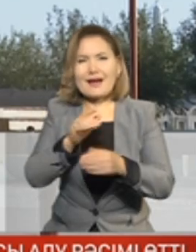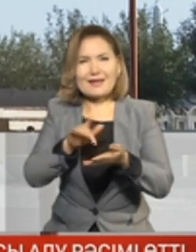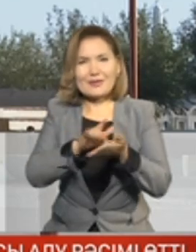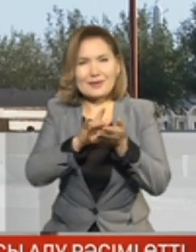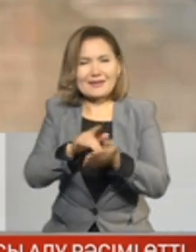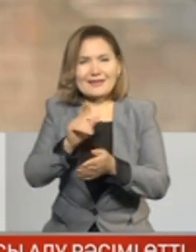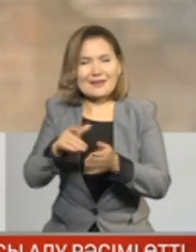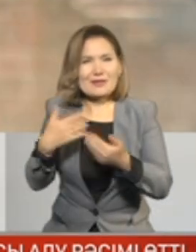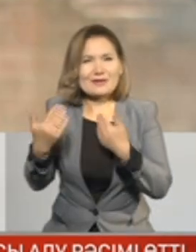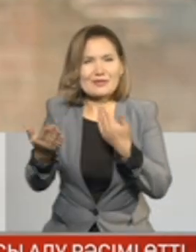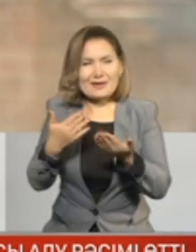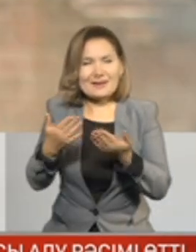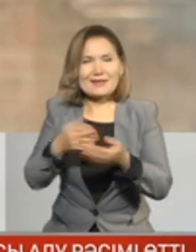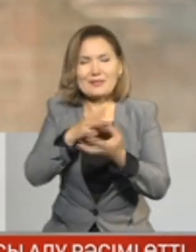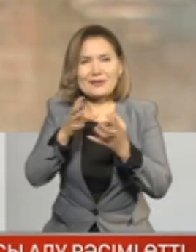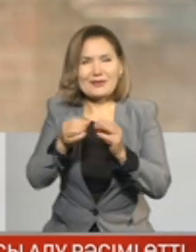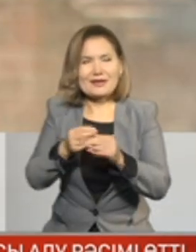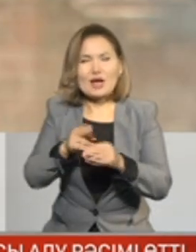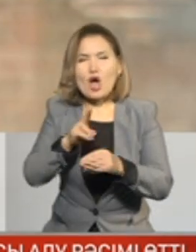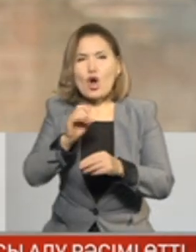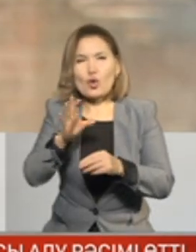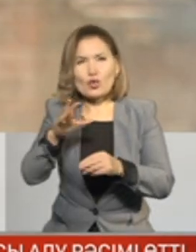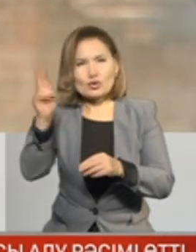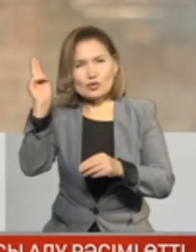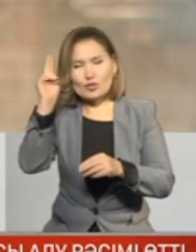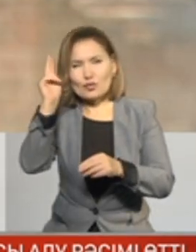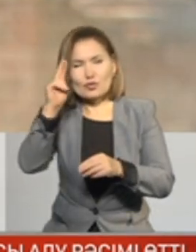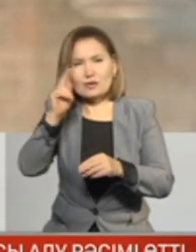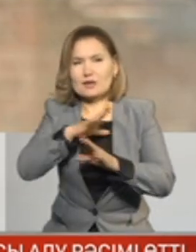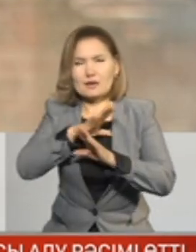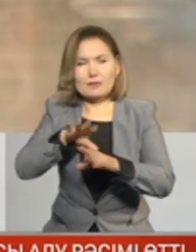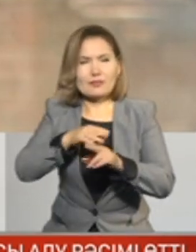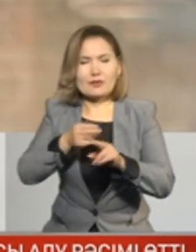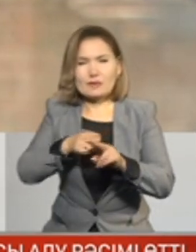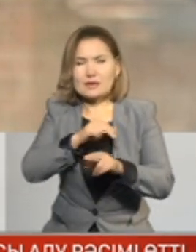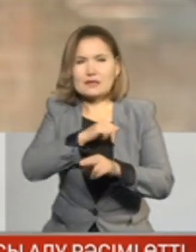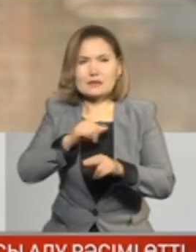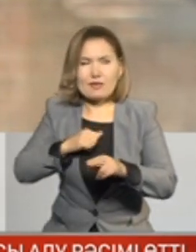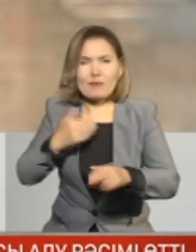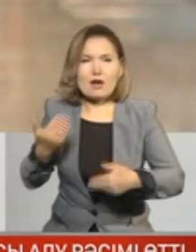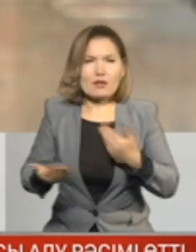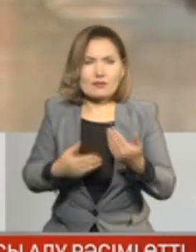ондай бір ана жер бір сабаққа алып аламайтын бір білімді баласың, шынайы адам, шынайы әңгіме.